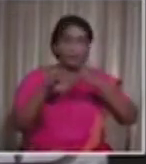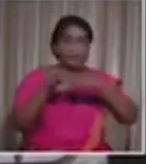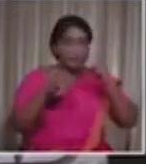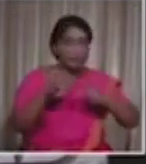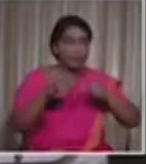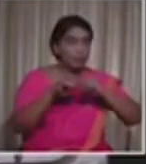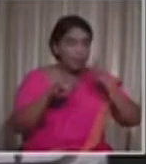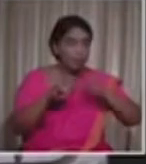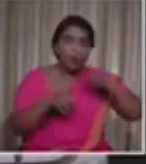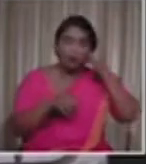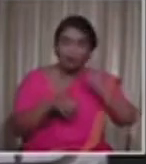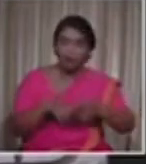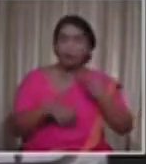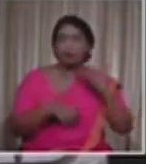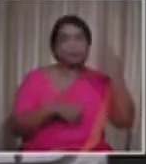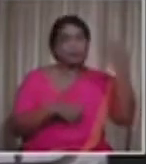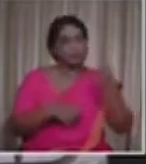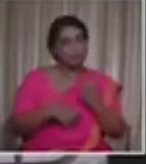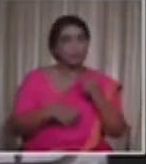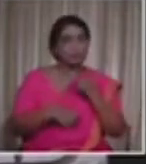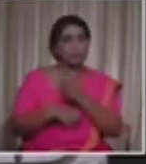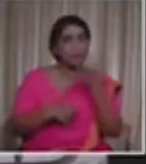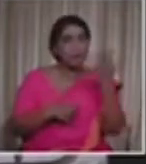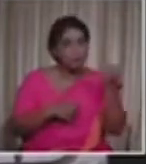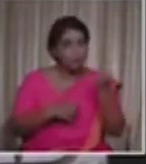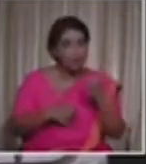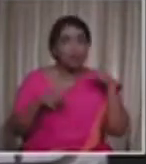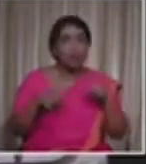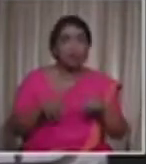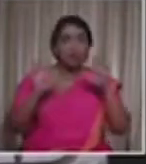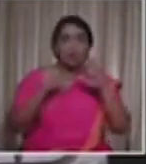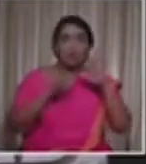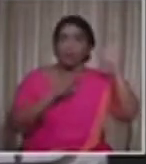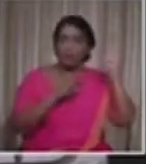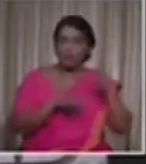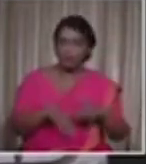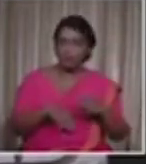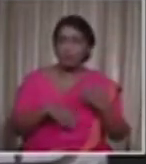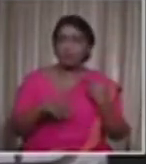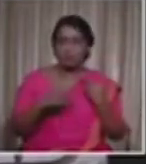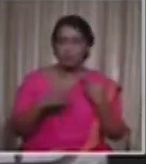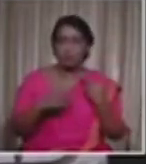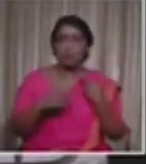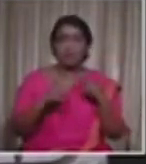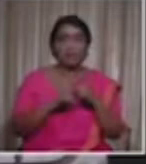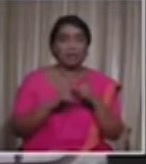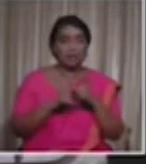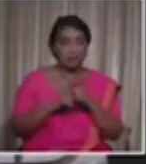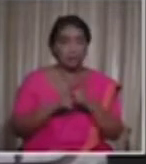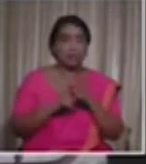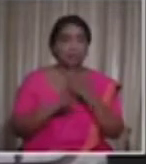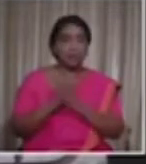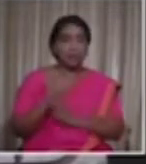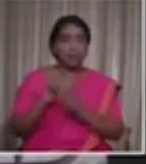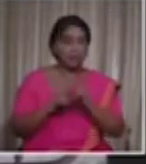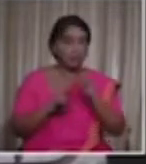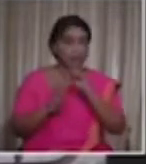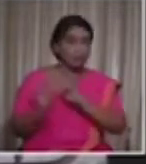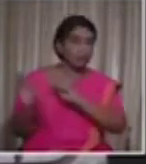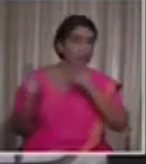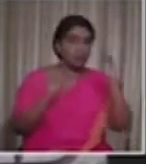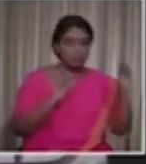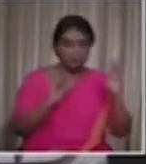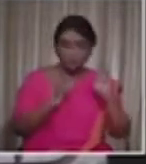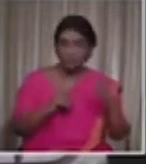අනුමත කරපු නිසා මේක අරගත්තා. අරගත්ත නිසා අද 9 වෙනිදා තියෙනවා. ඒත් අපේ ජයසිරි ජයසේකර මහත්මයා කිව් හැටියට කල් දාන්න ගියා